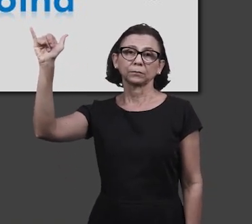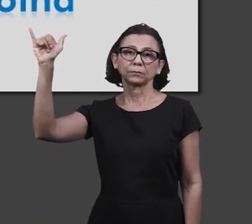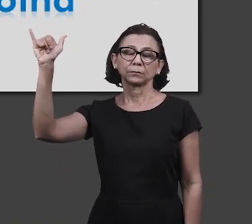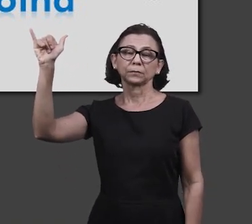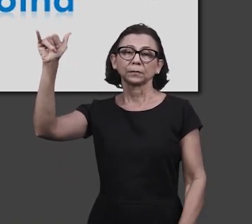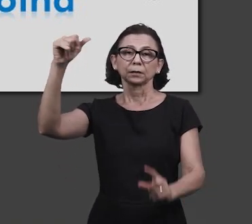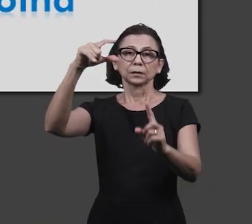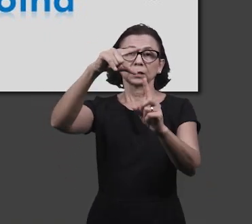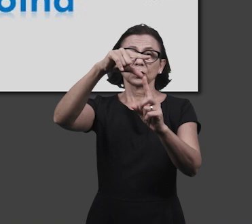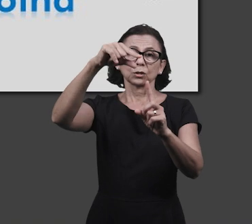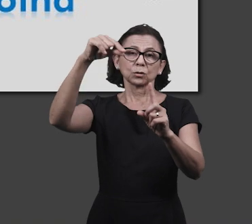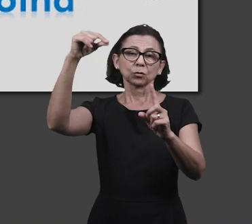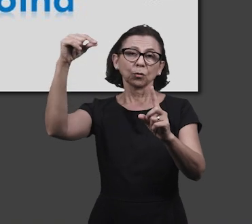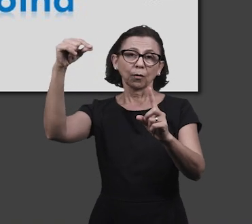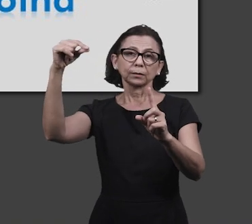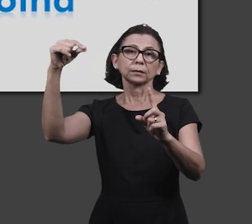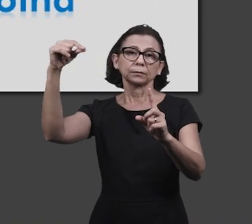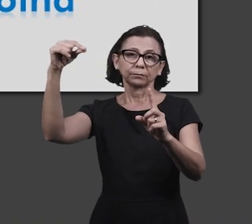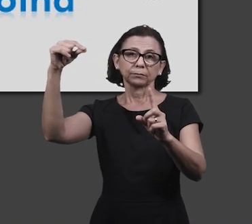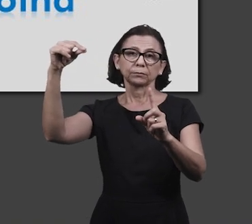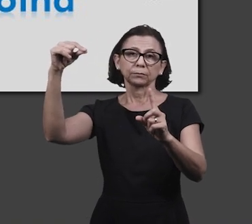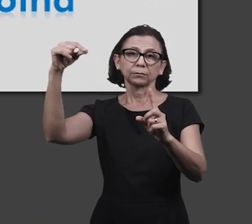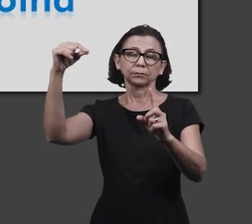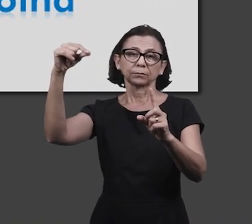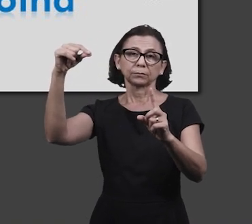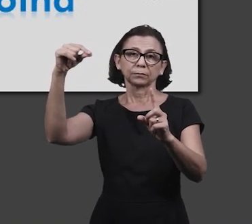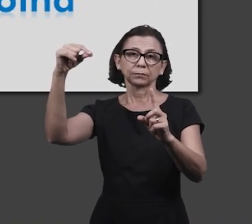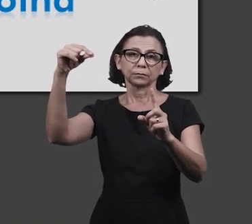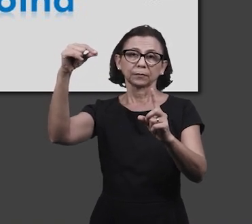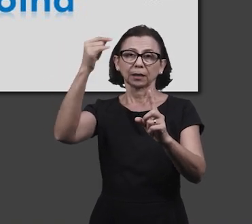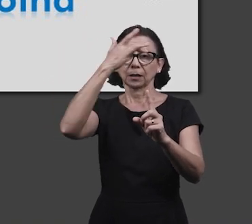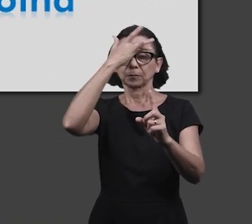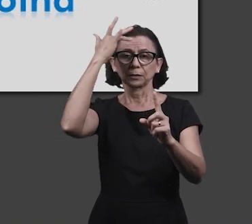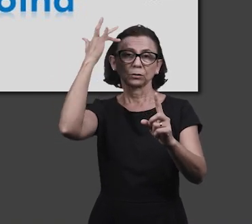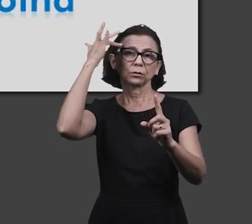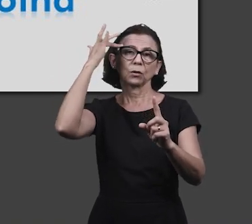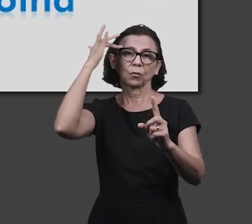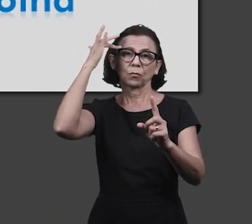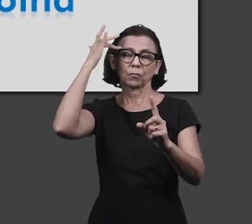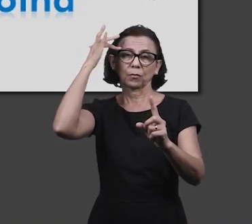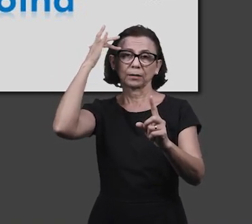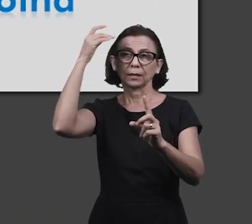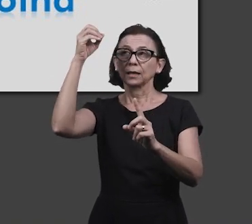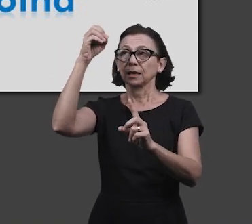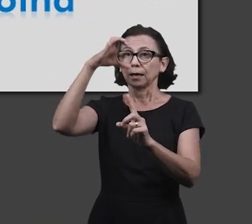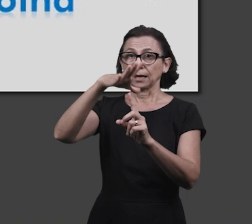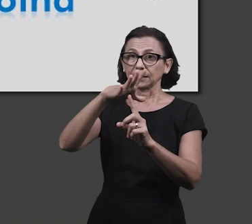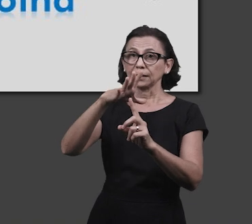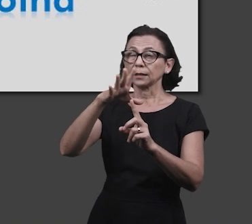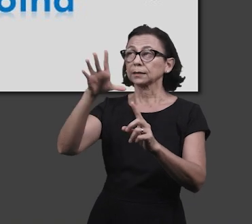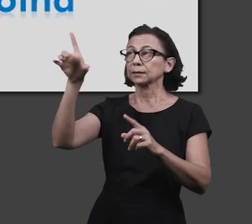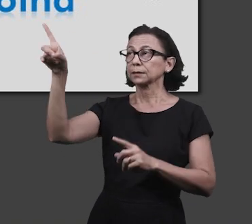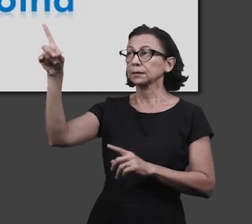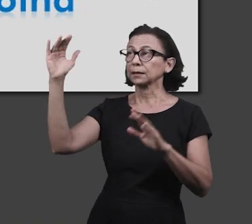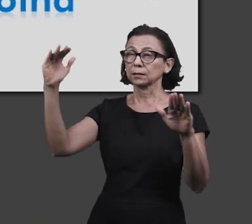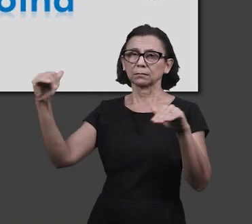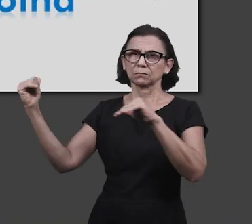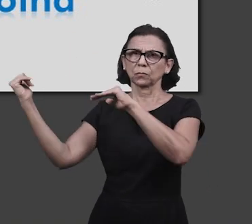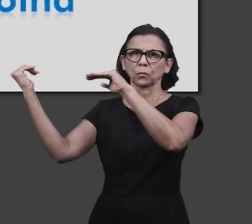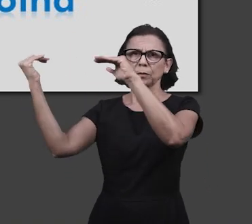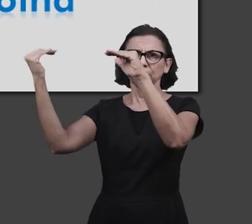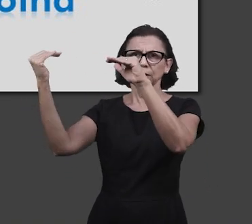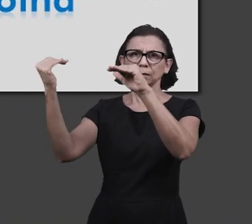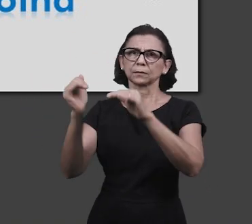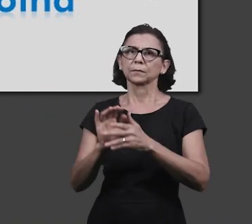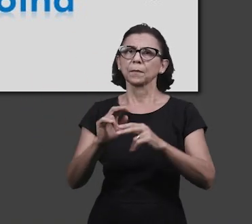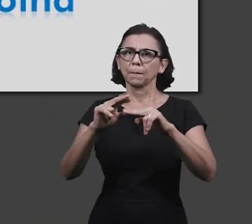élit l'homme et ce choix, il vient par la grâce, la faveur de Dieu. C'est la